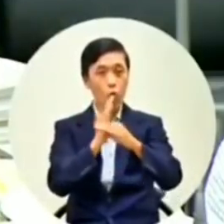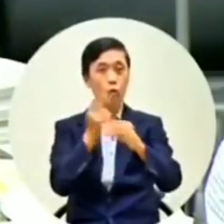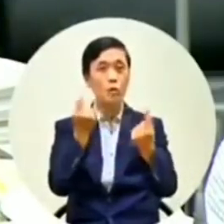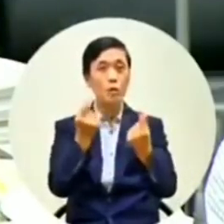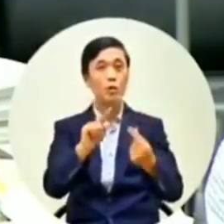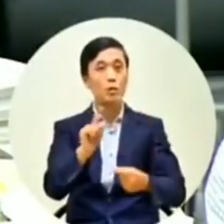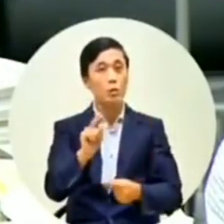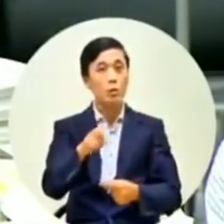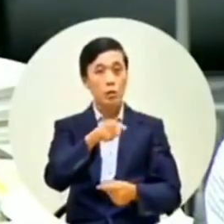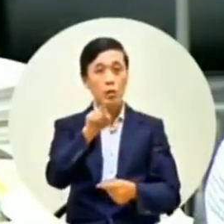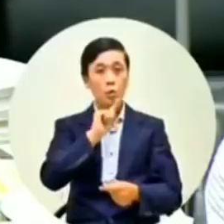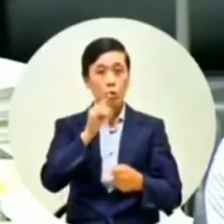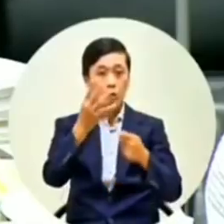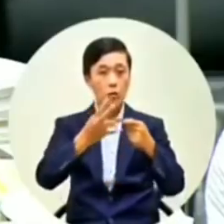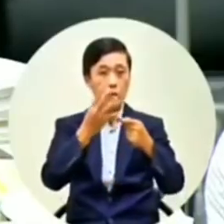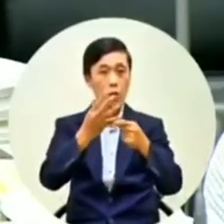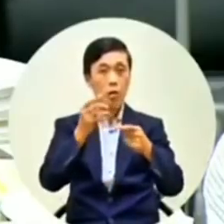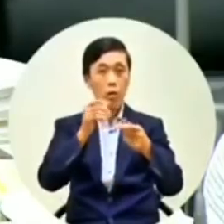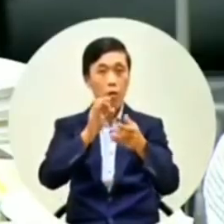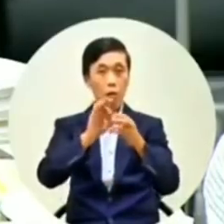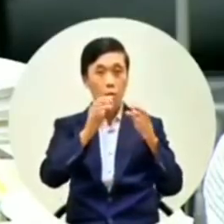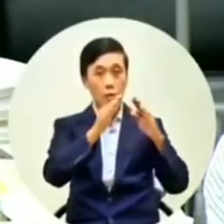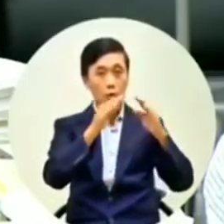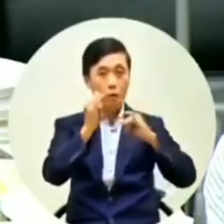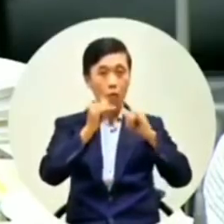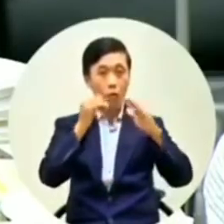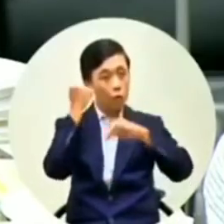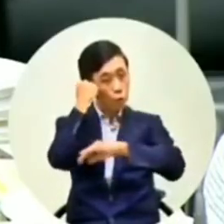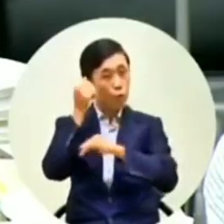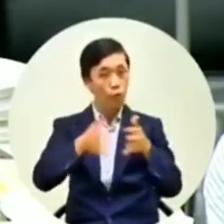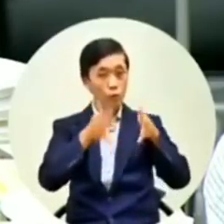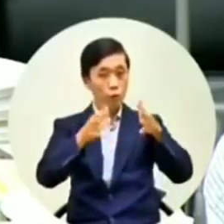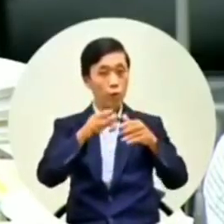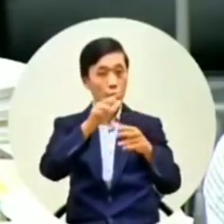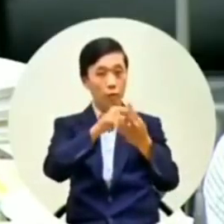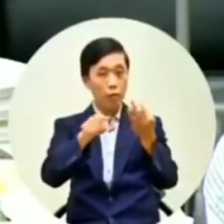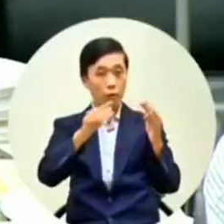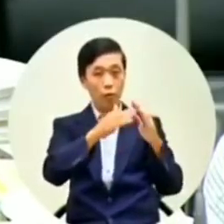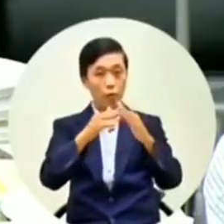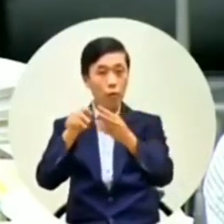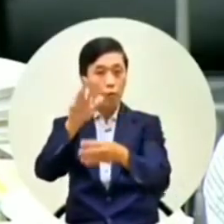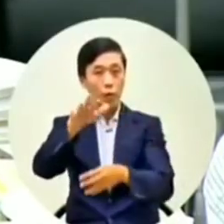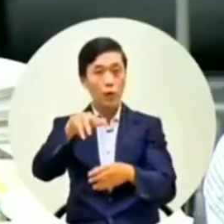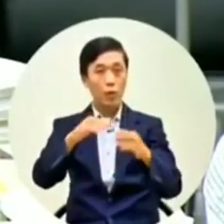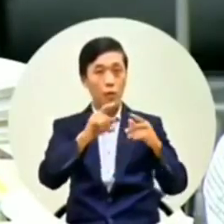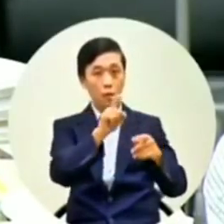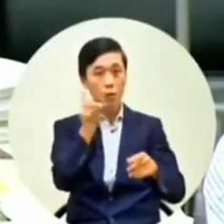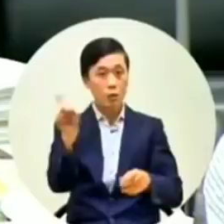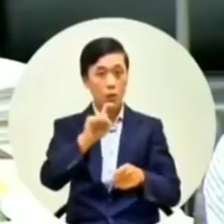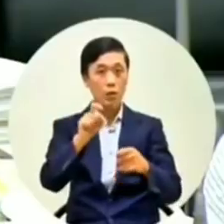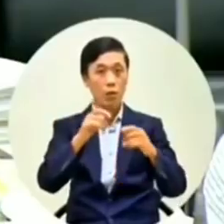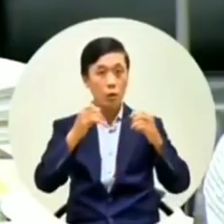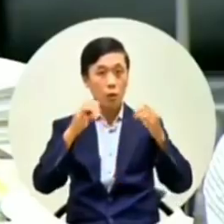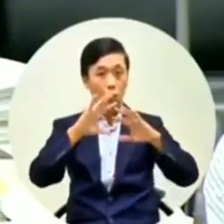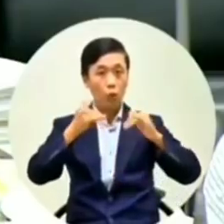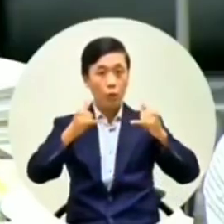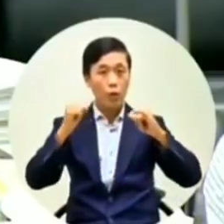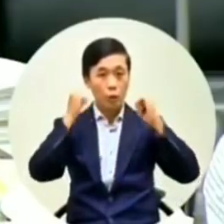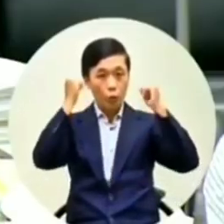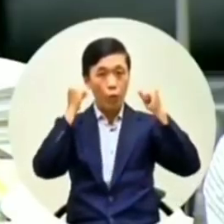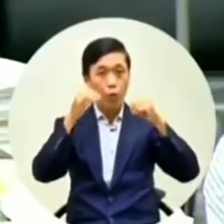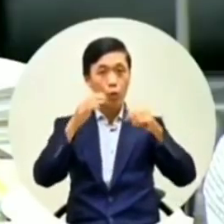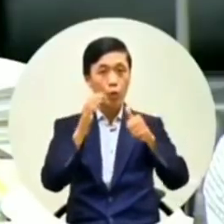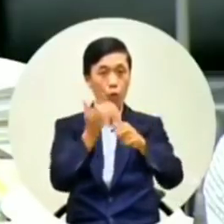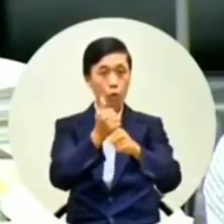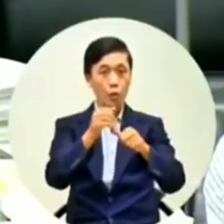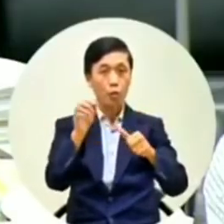说，你说4年要盖8000户的社会住宅，我们10座的国民运动中心，还有刚刚本席所提的我们的轻